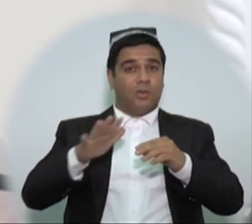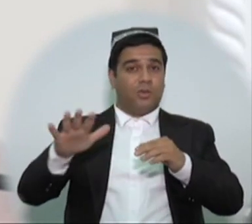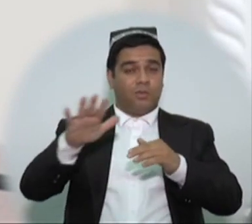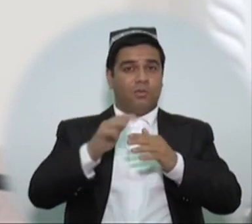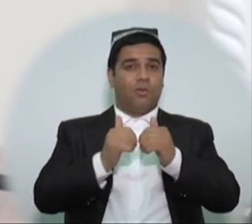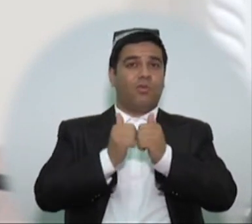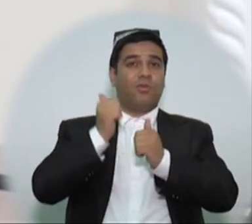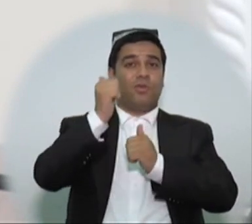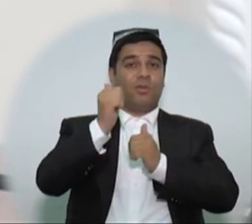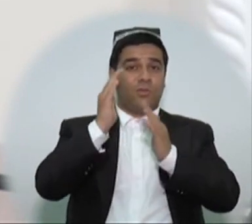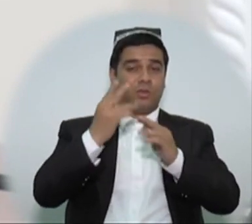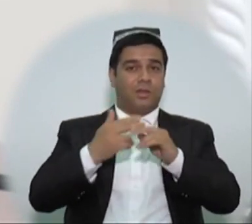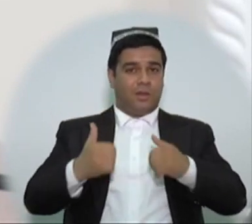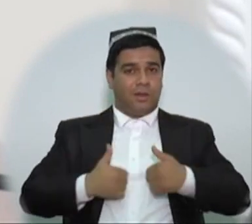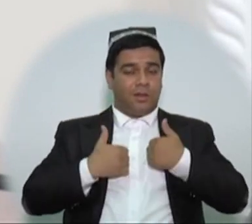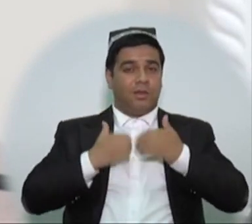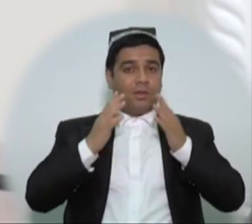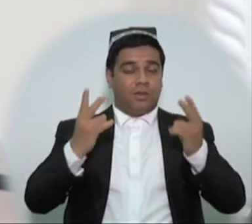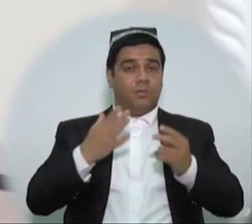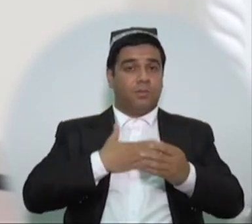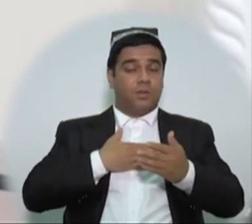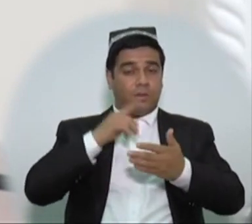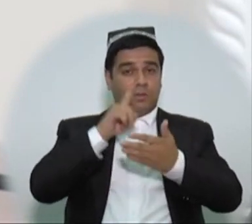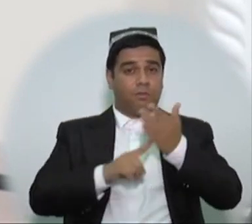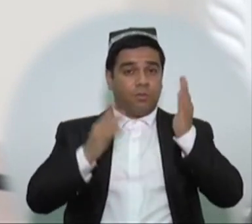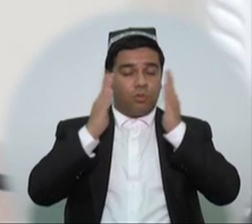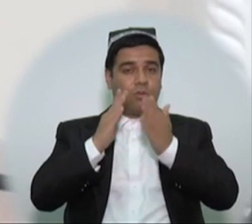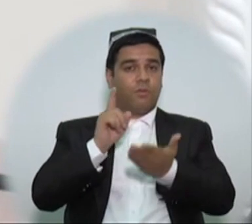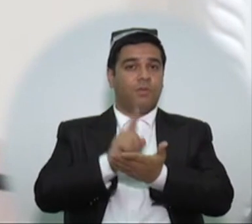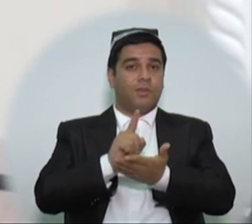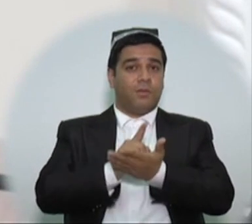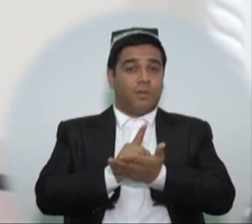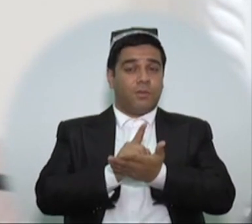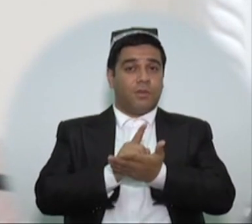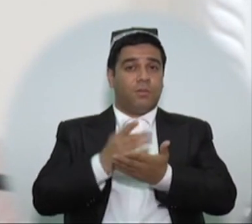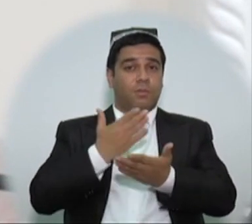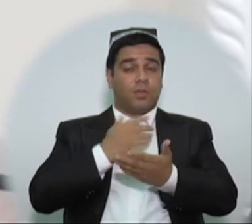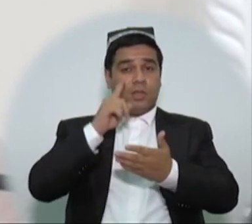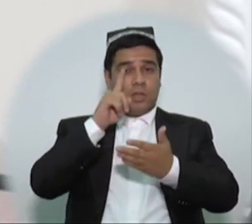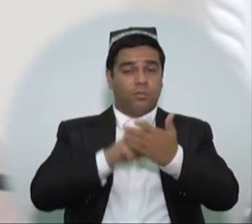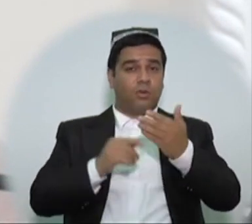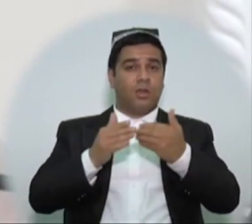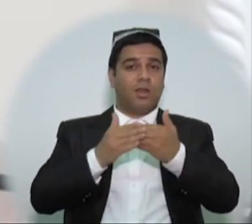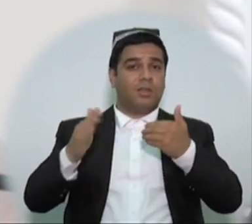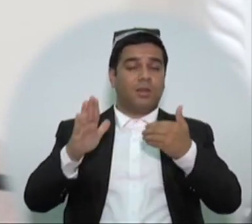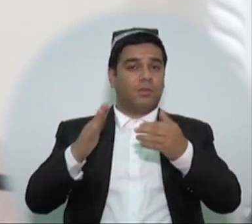safiga olib chiqish uchun harakat qilish bizning diniy burchimizdir. Iymonimizning ajralmas qismidir.